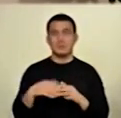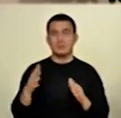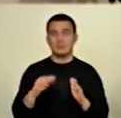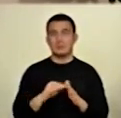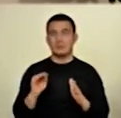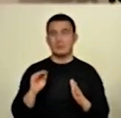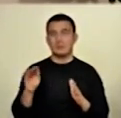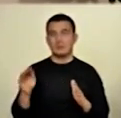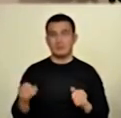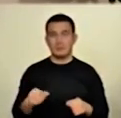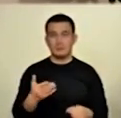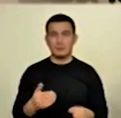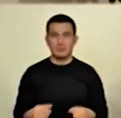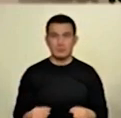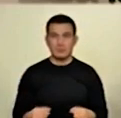imkoniyatiga egasiz.